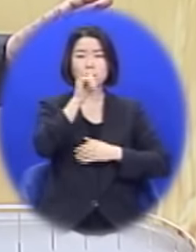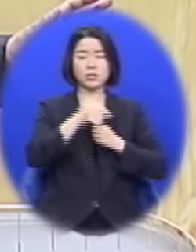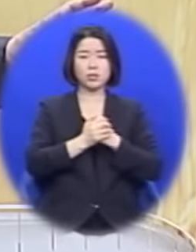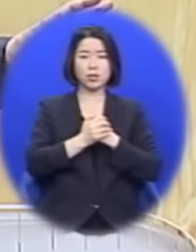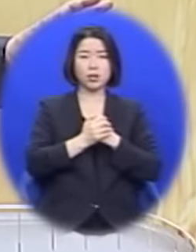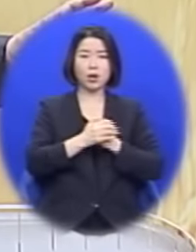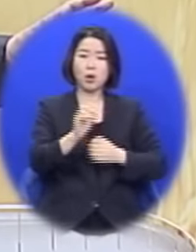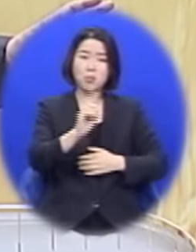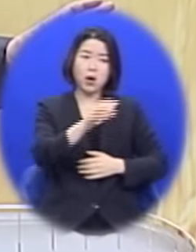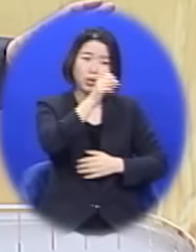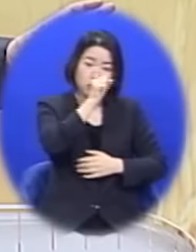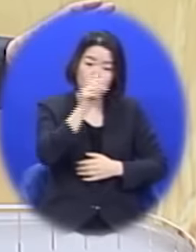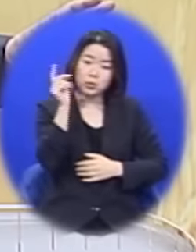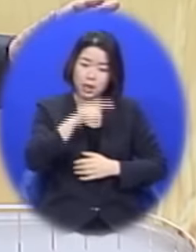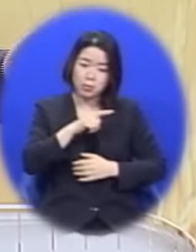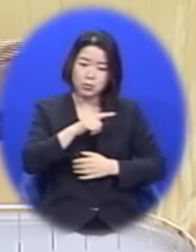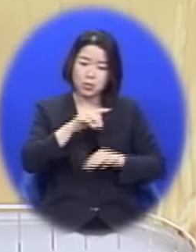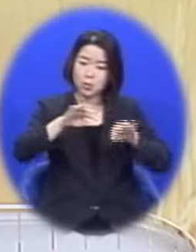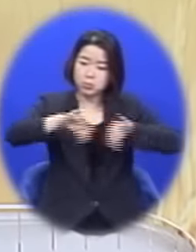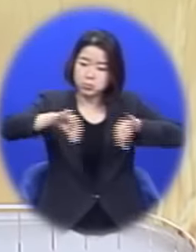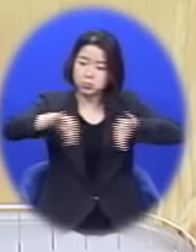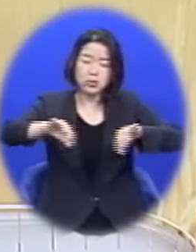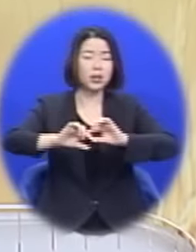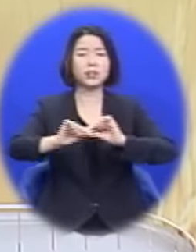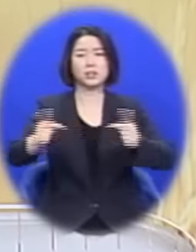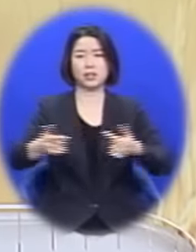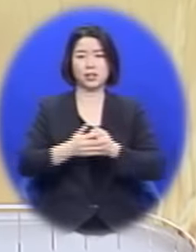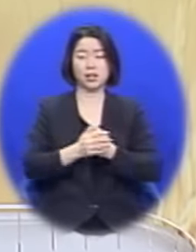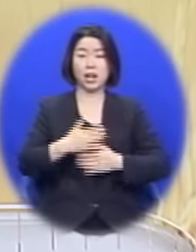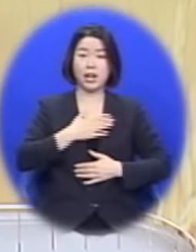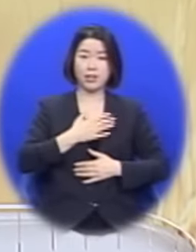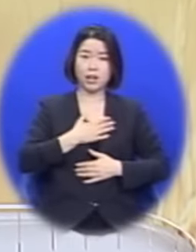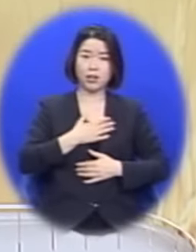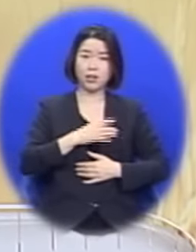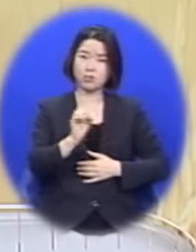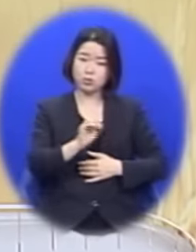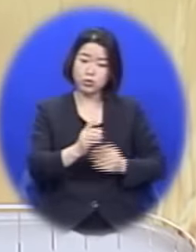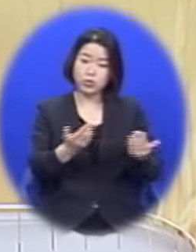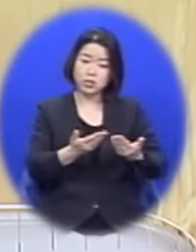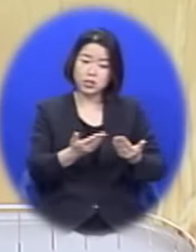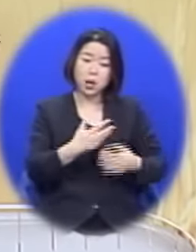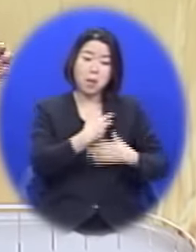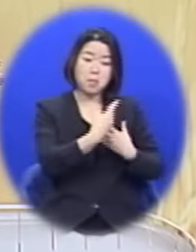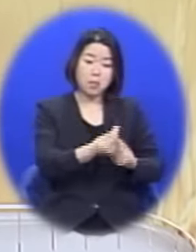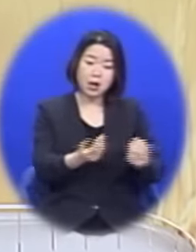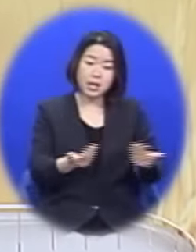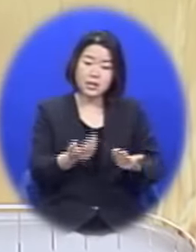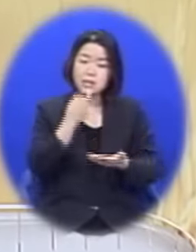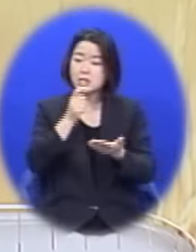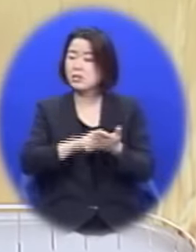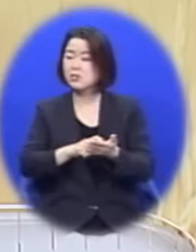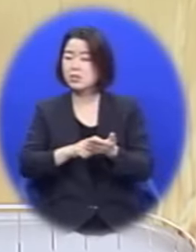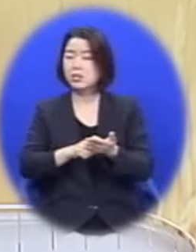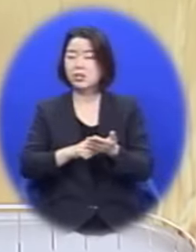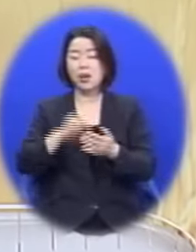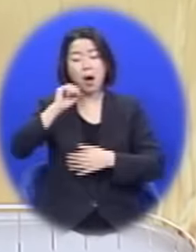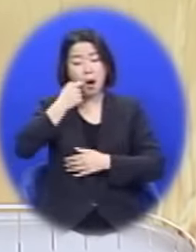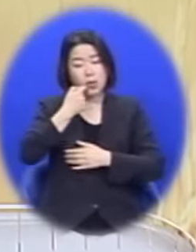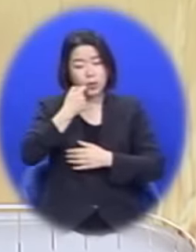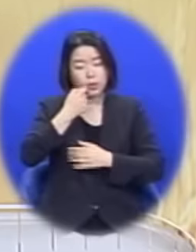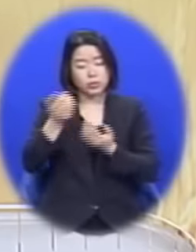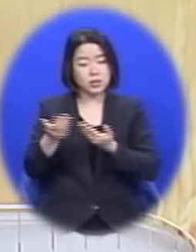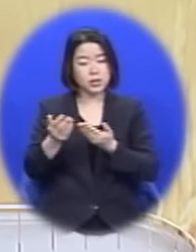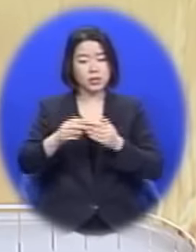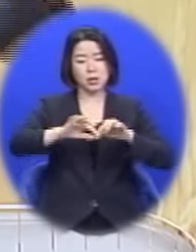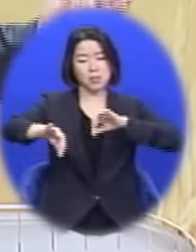거 가리지도 않아요. 내게 무슨 일이 뭐 편안한 일이냐 어려운 일이냐 이것도 구분이 안